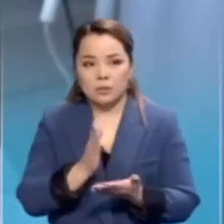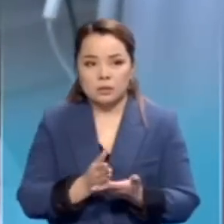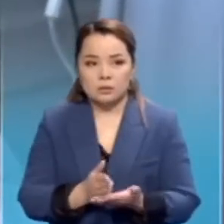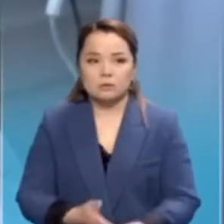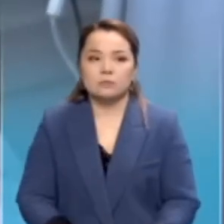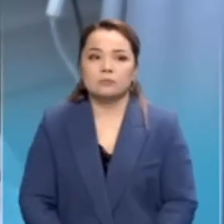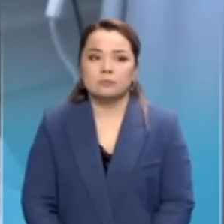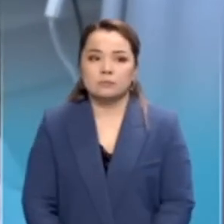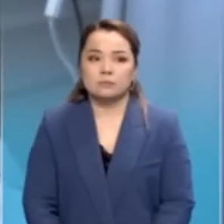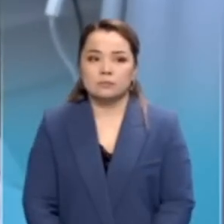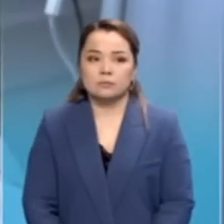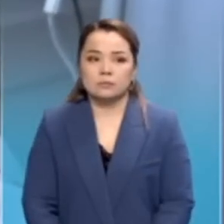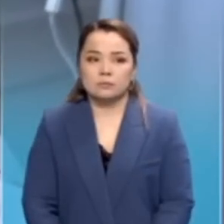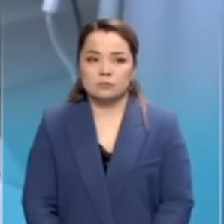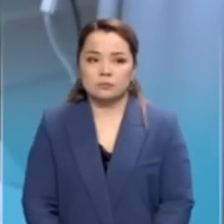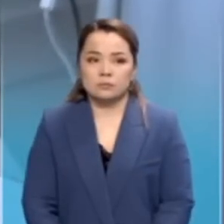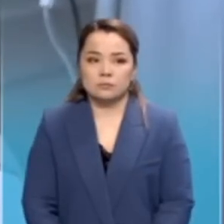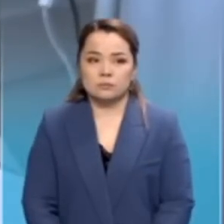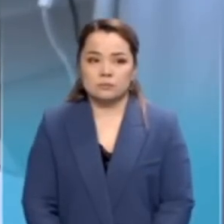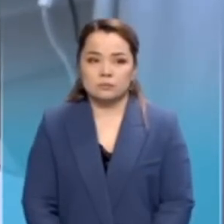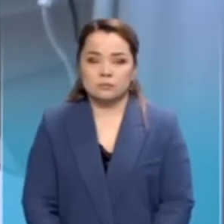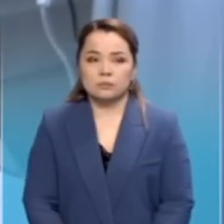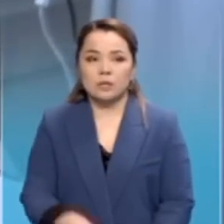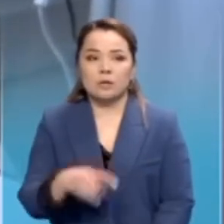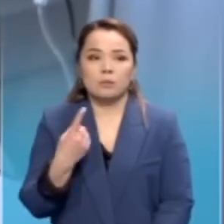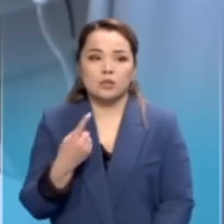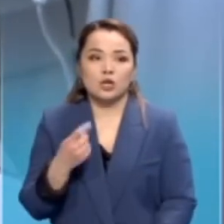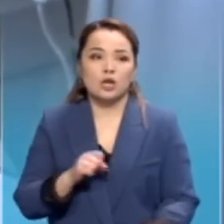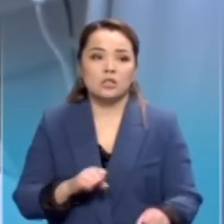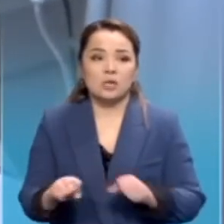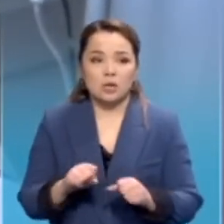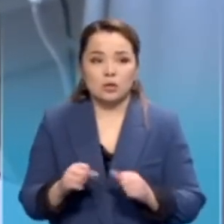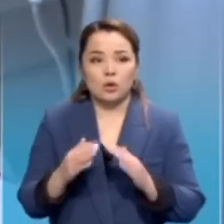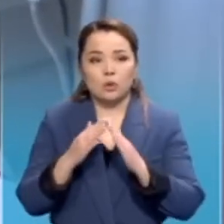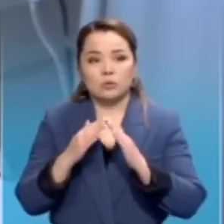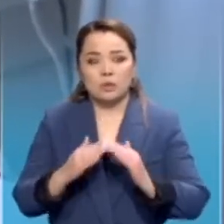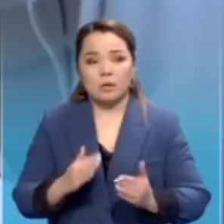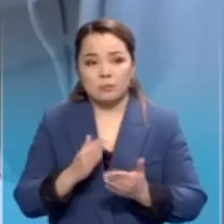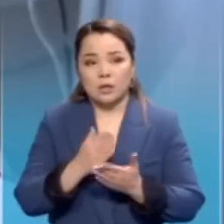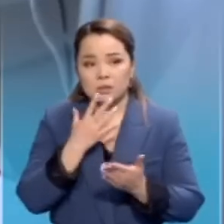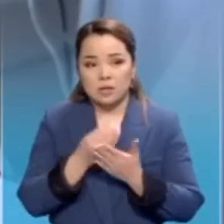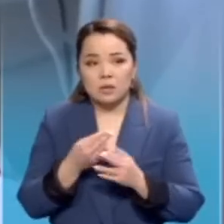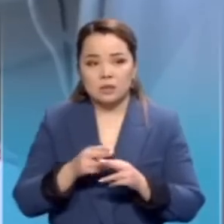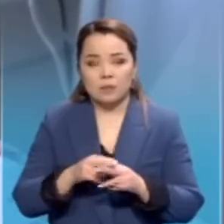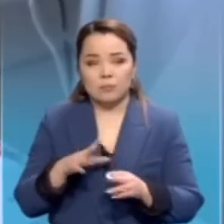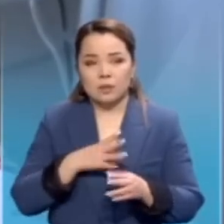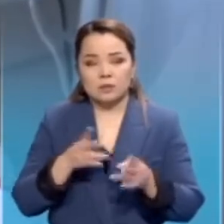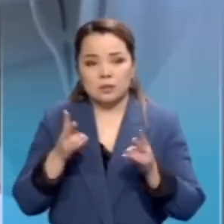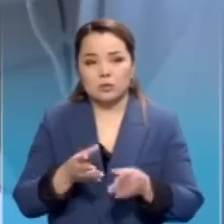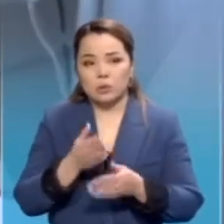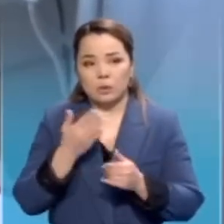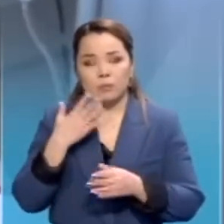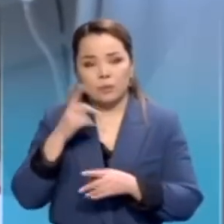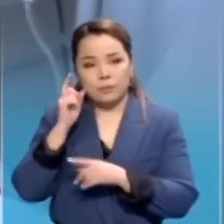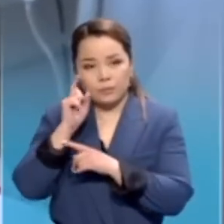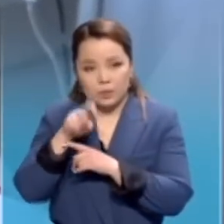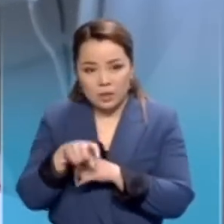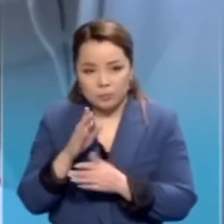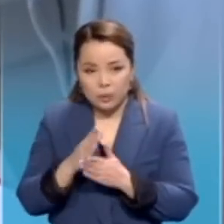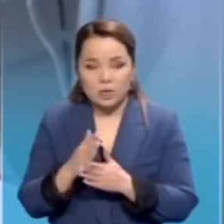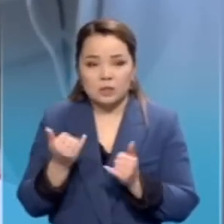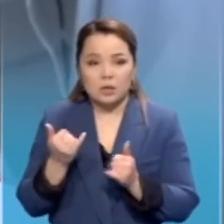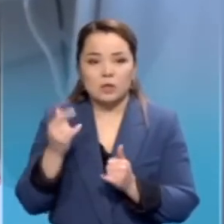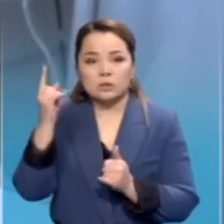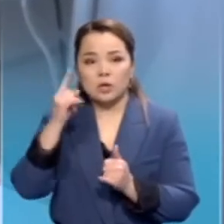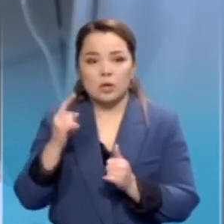Бақтым товар. Birinci yer silkinisinden üydün töbesi quladı, biraq mağan tiymedi. Men birden buğıp otura qaldım. Töbedegi